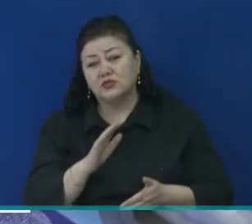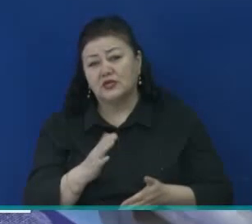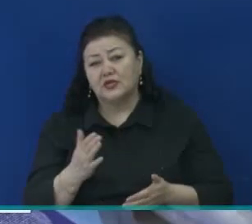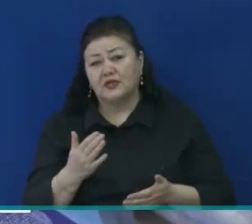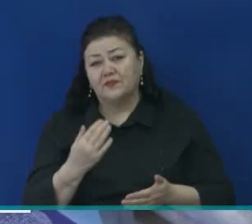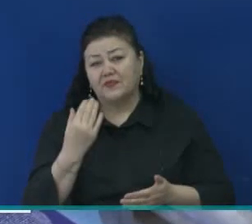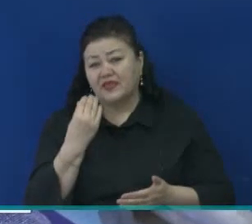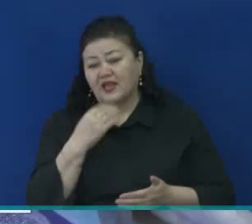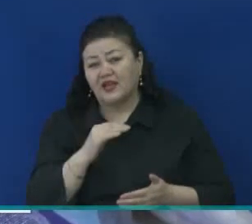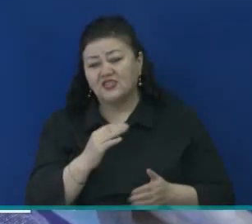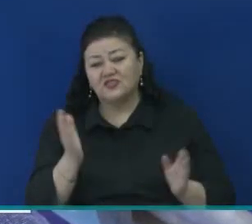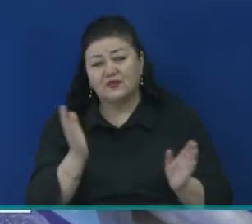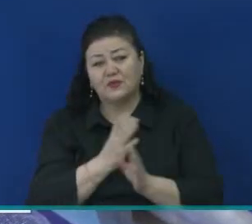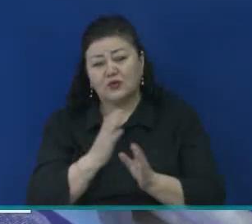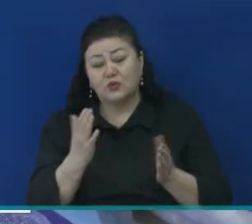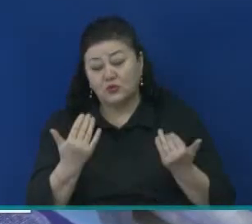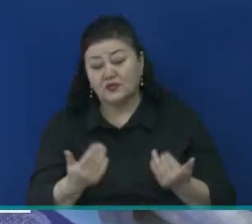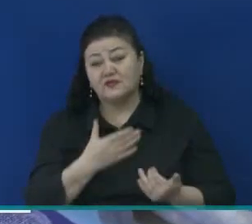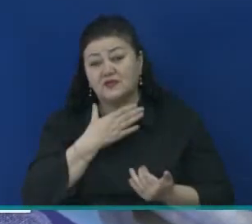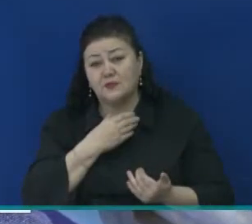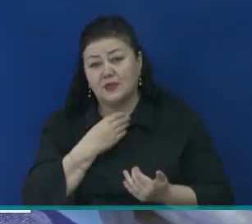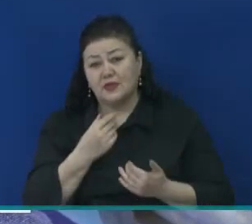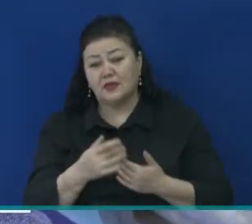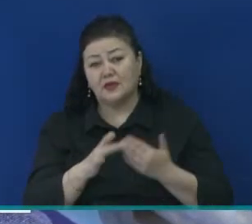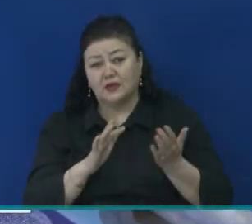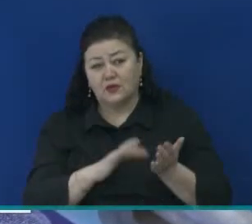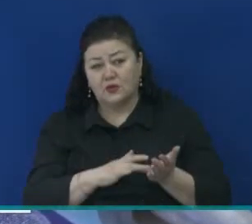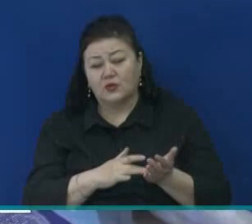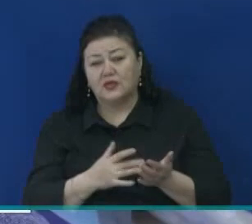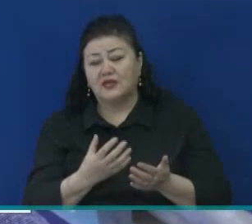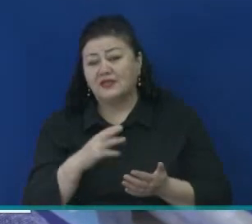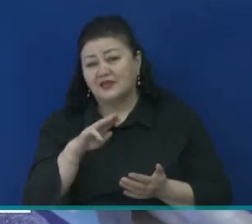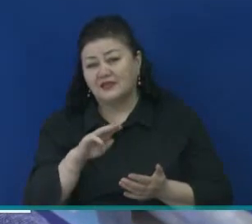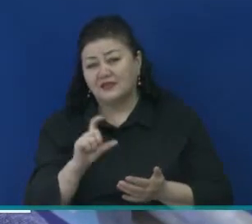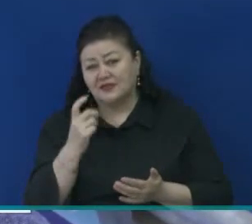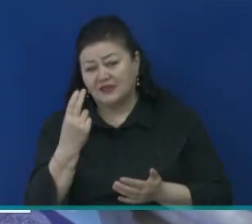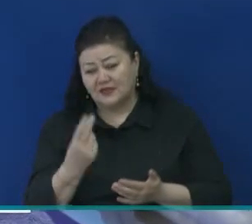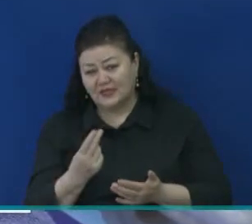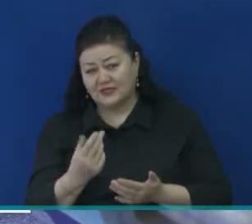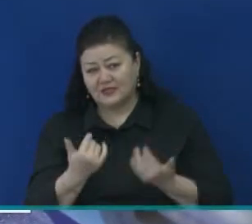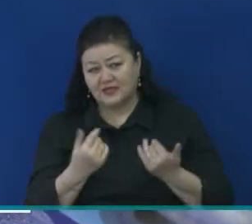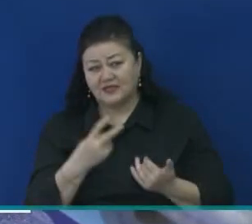Атмосфералық ауаның сапасын жақсарту мақсатында Семей қаласы бойынша негізгі ластаушы жылу коммунэнерго кәсіпорнында